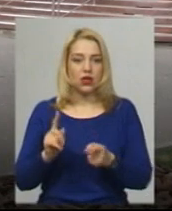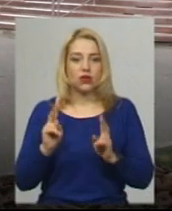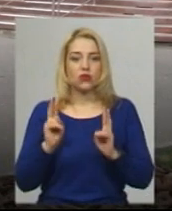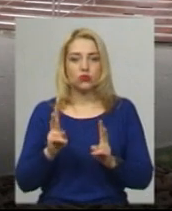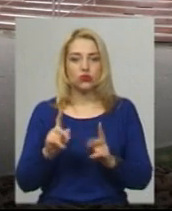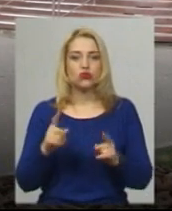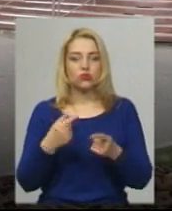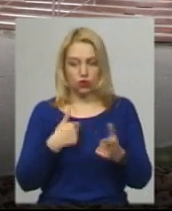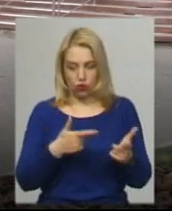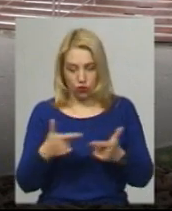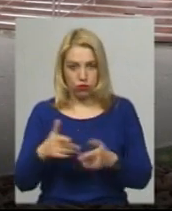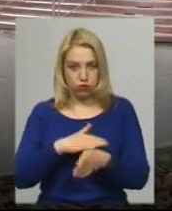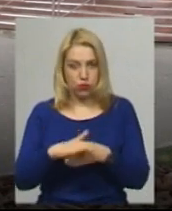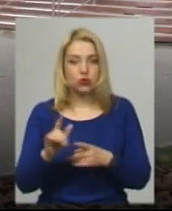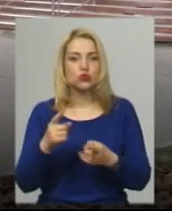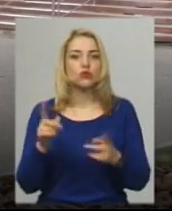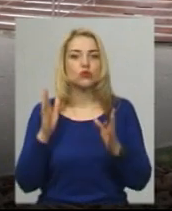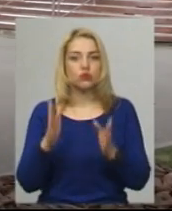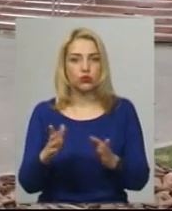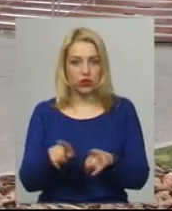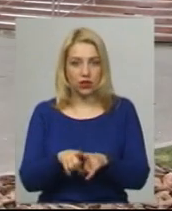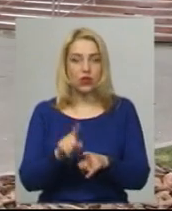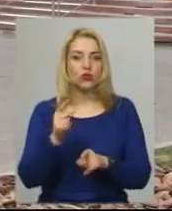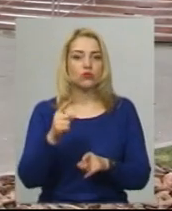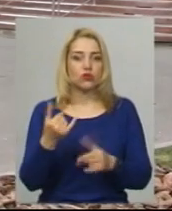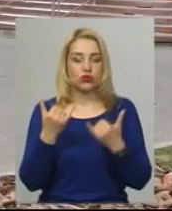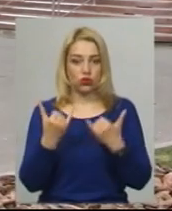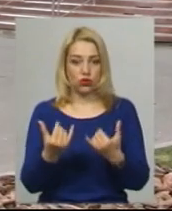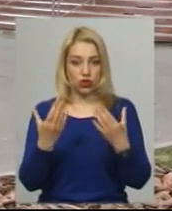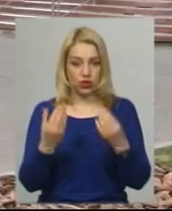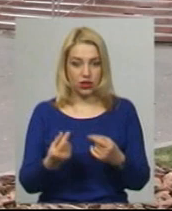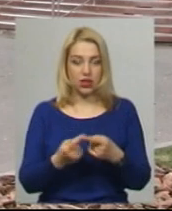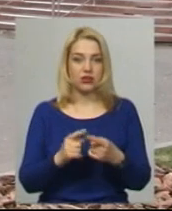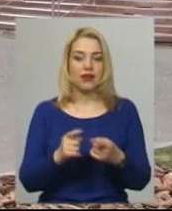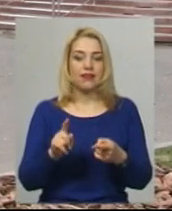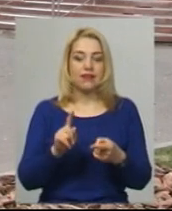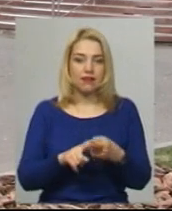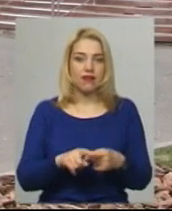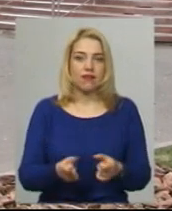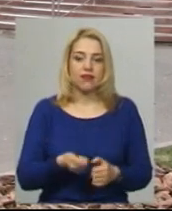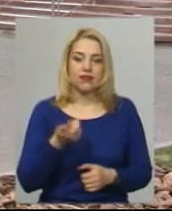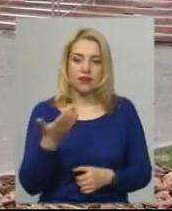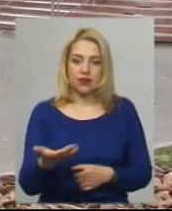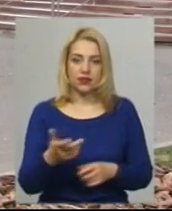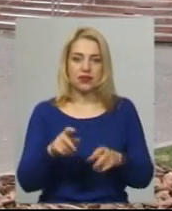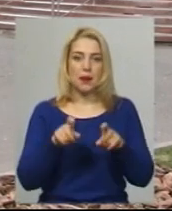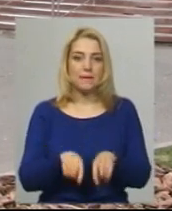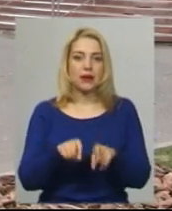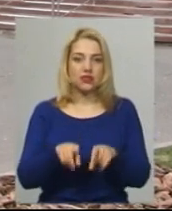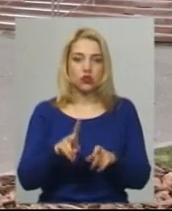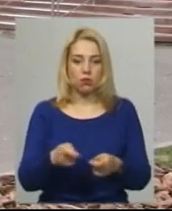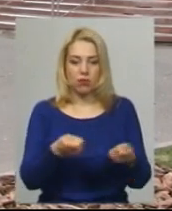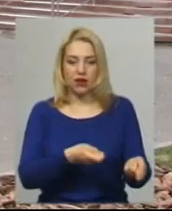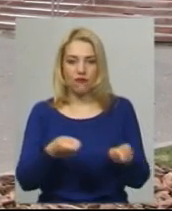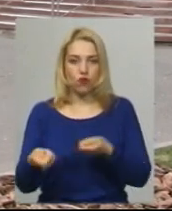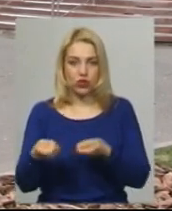це йти? Тому що на сьогоднішній день та кількість пасажирів, яка перевозиться тролейбусами,